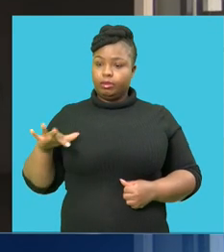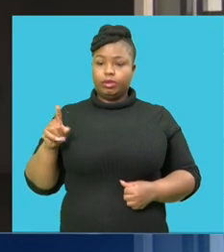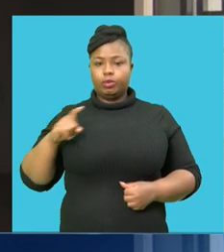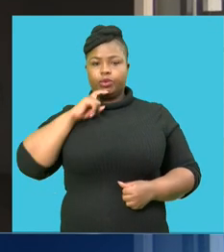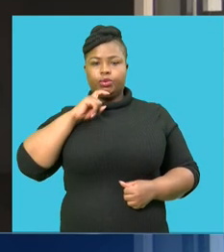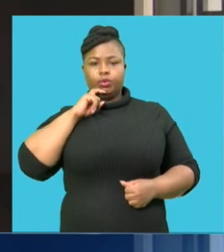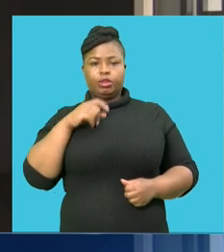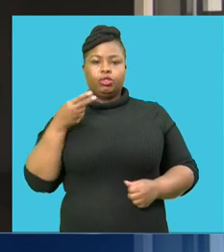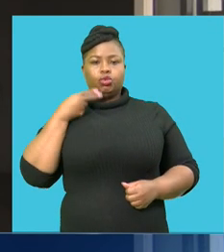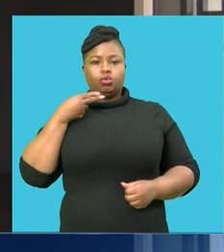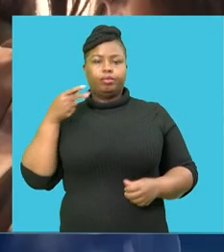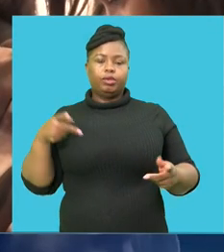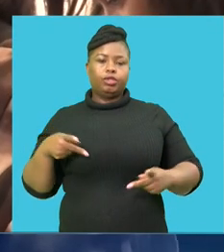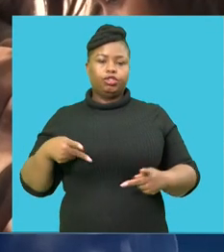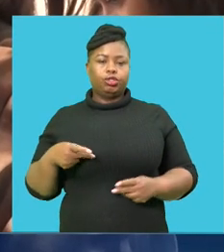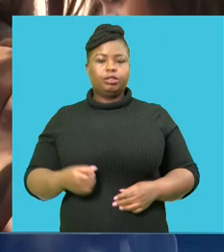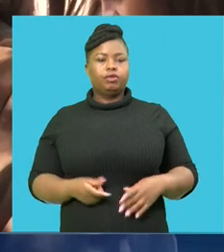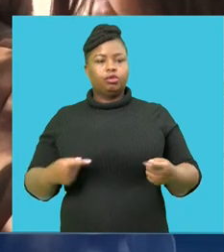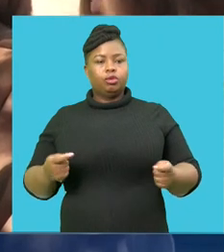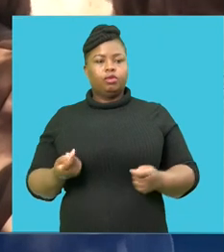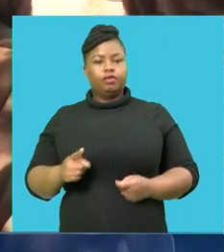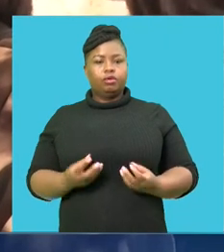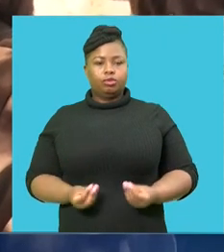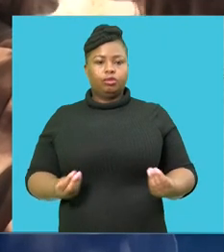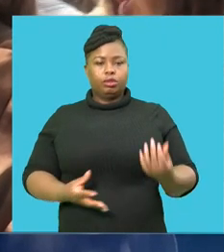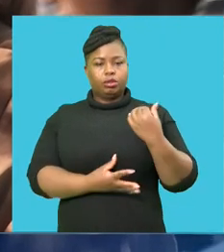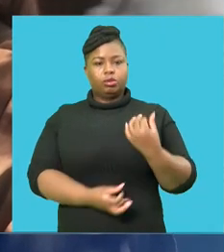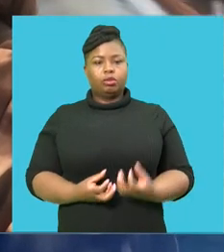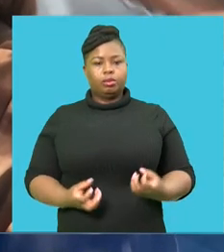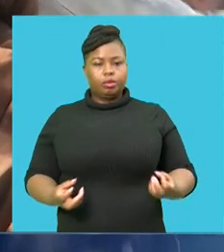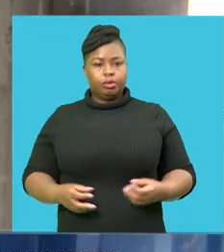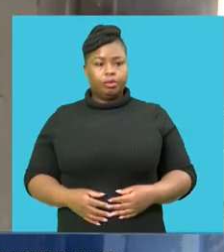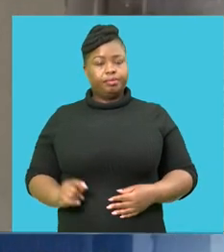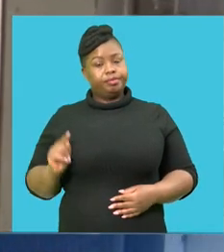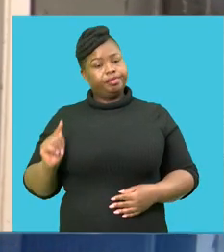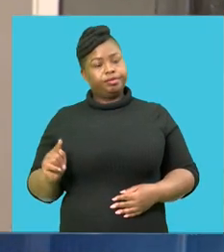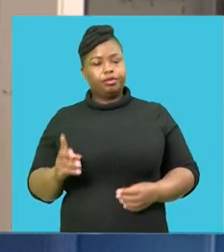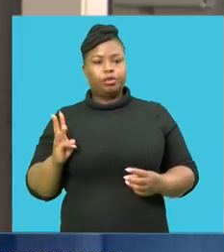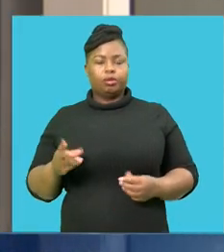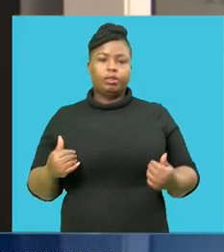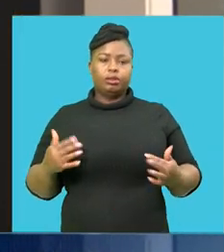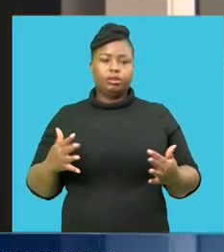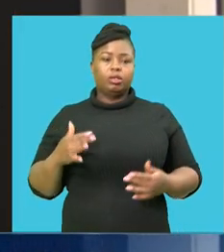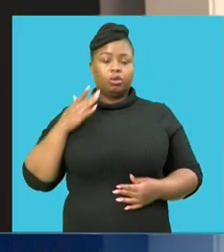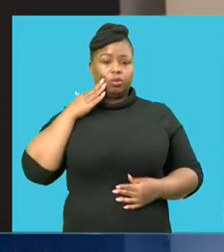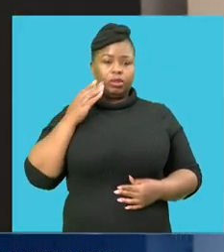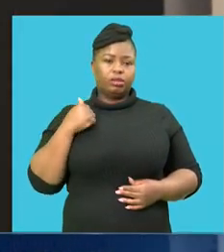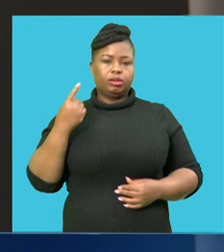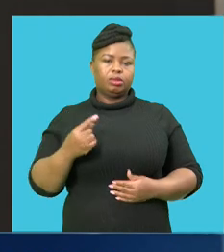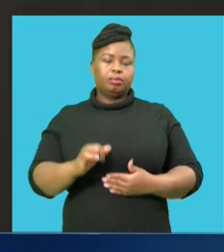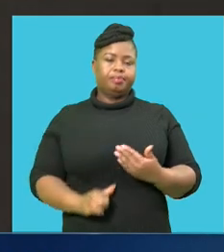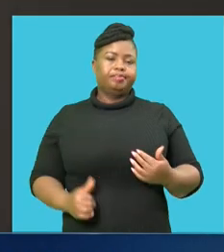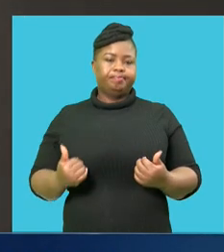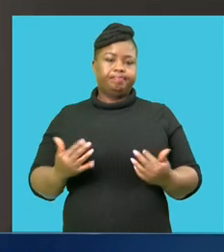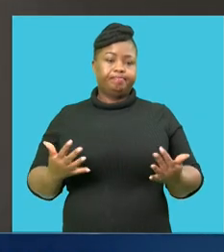ezosetshenziswa njengekhishi elizophekela izingane ezihlwempu. Leli khishi kulindeleke ukuba liqale ukusebenza ekuqaleni kwenyanga